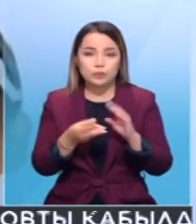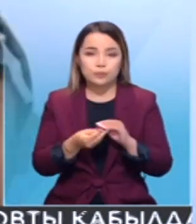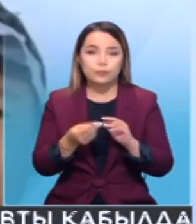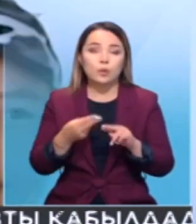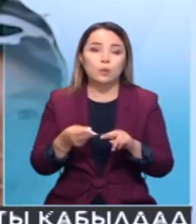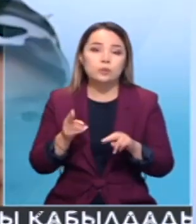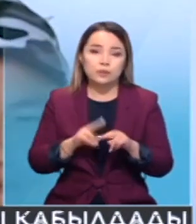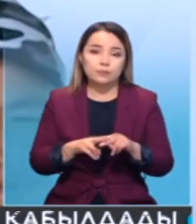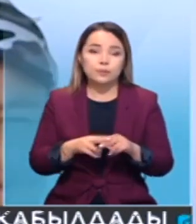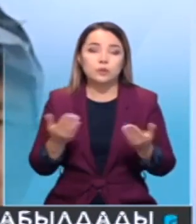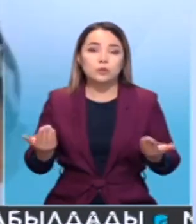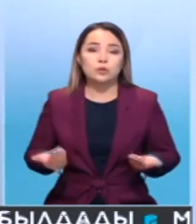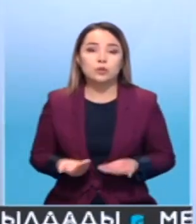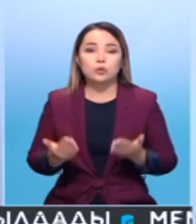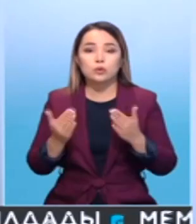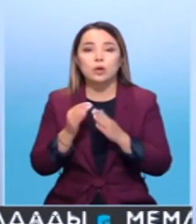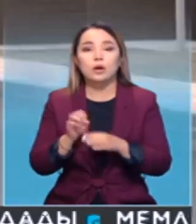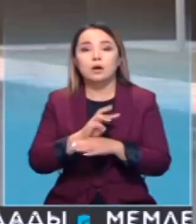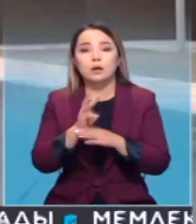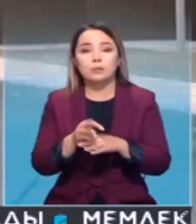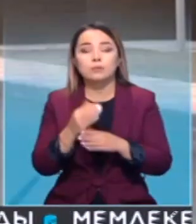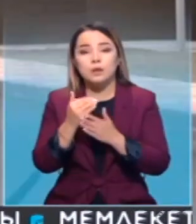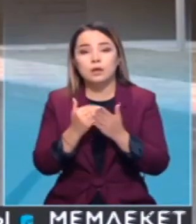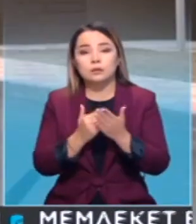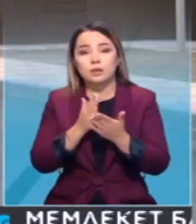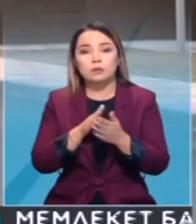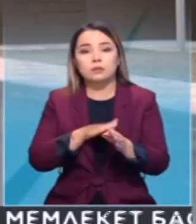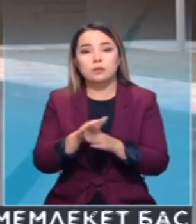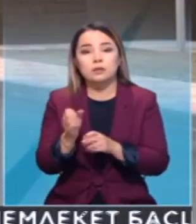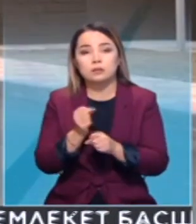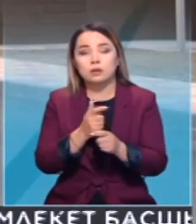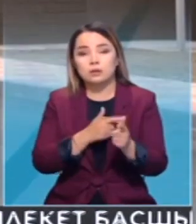осы тұрғын үймен қамтамасыз ету бағдарламасы іске